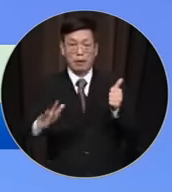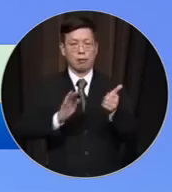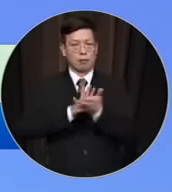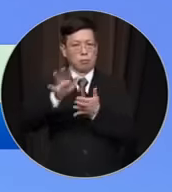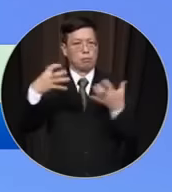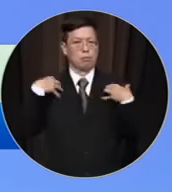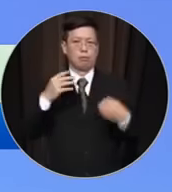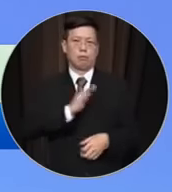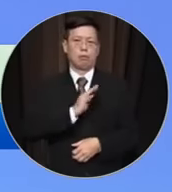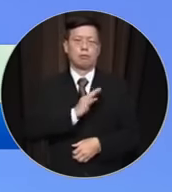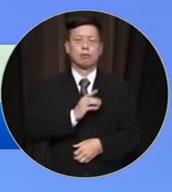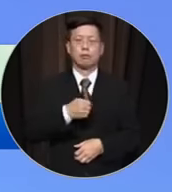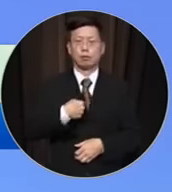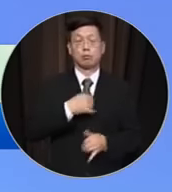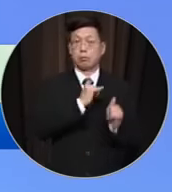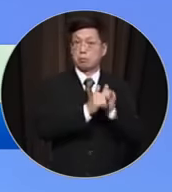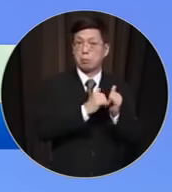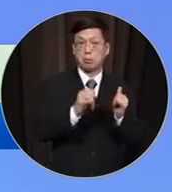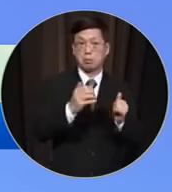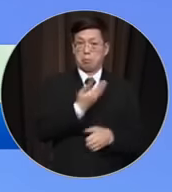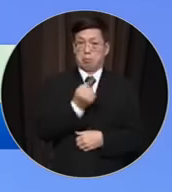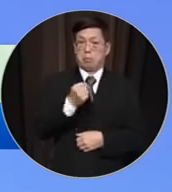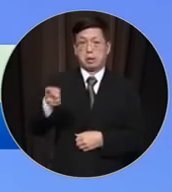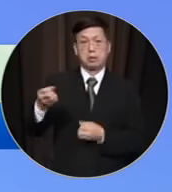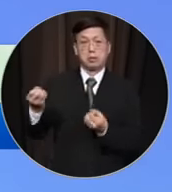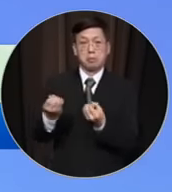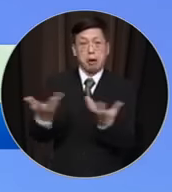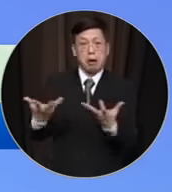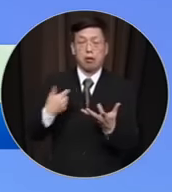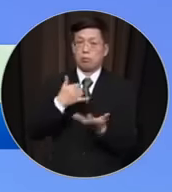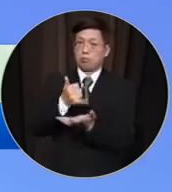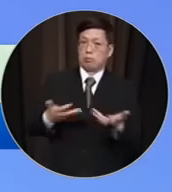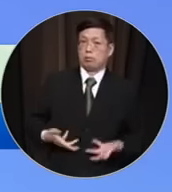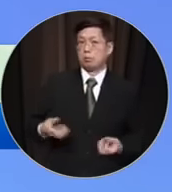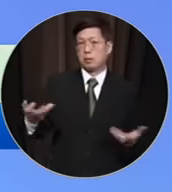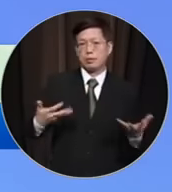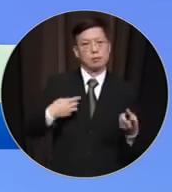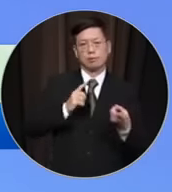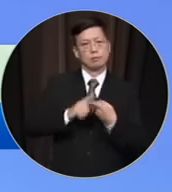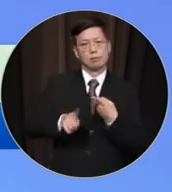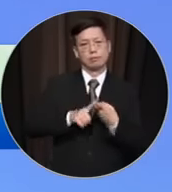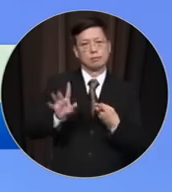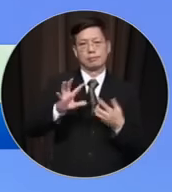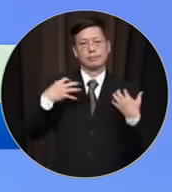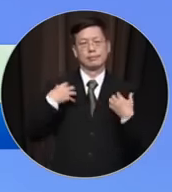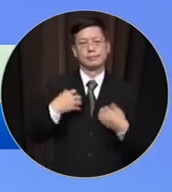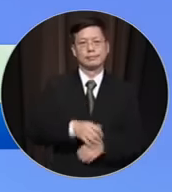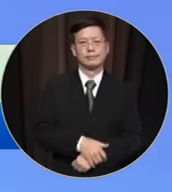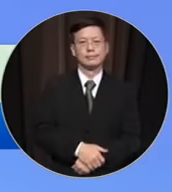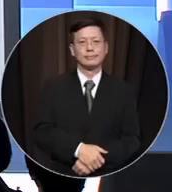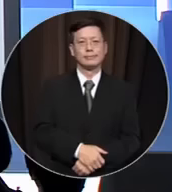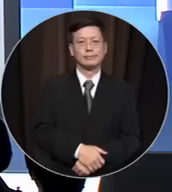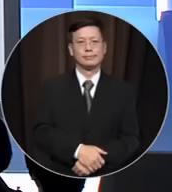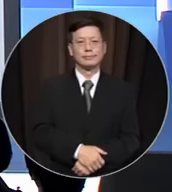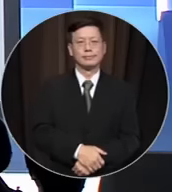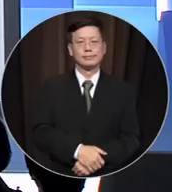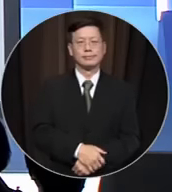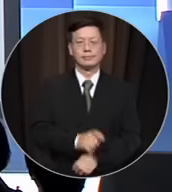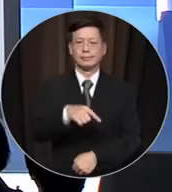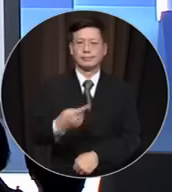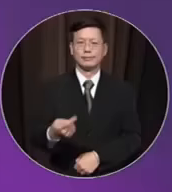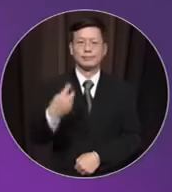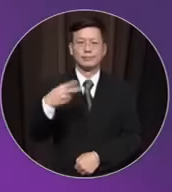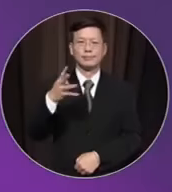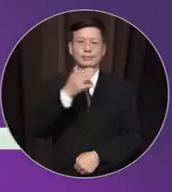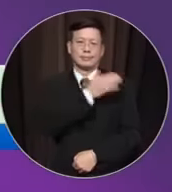责。我相信我们人民也没有办法接受说一出事我退休就没有我的事，这不是一个负责任的态度。 接下